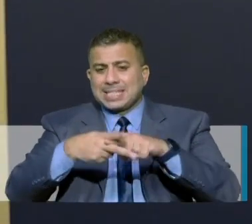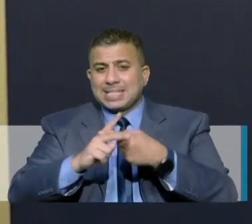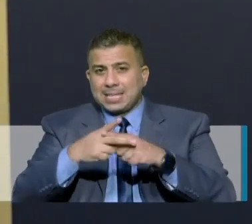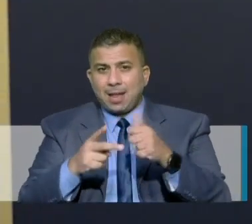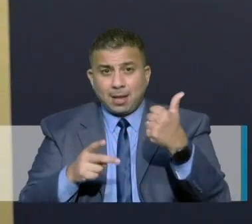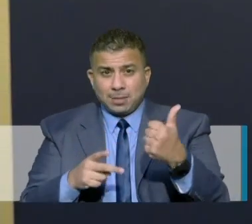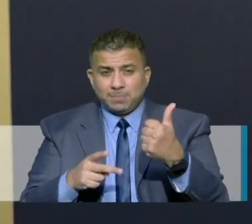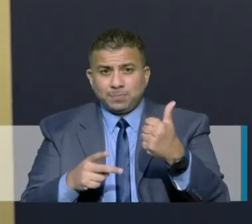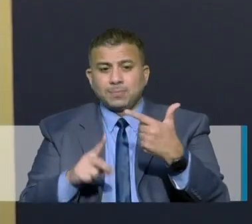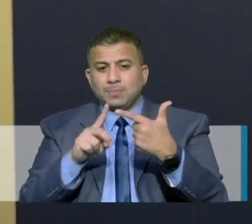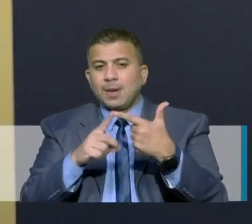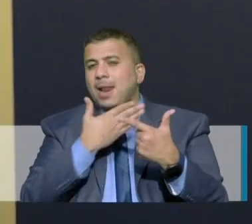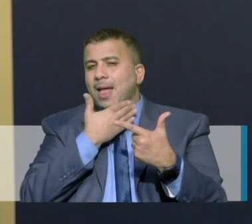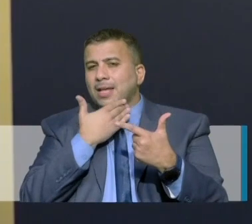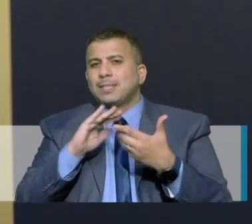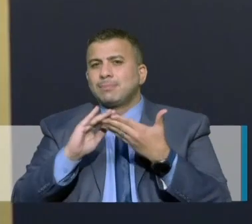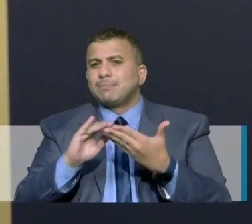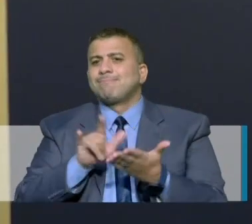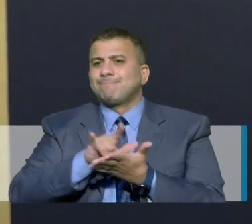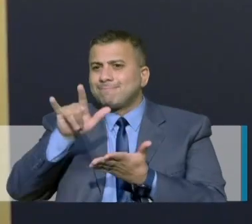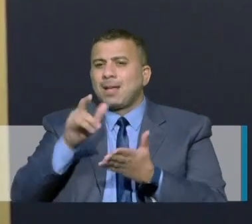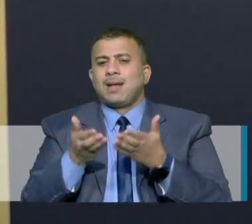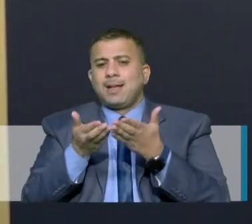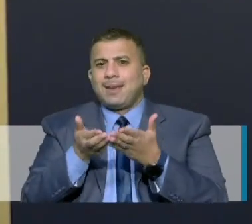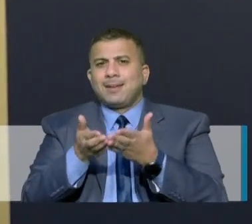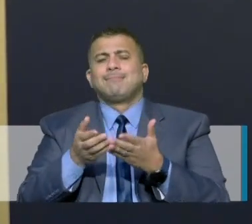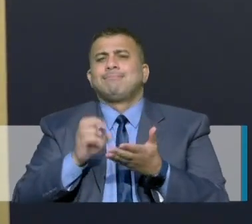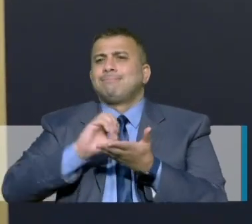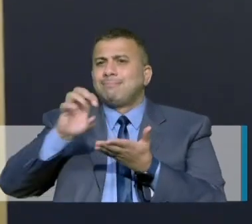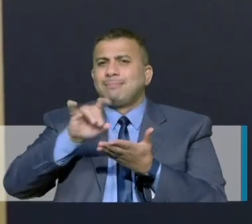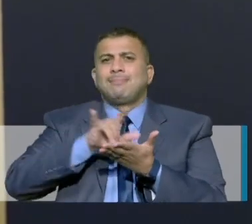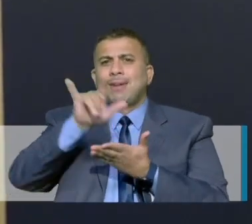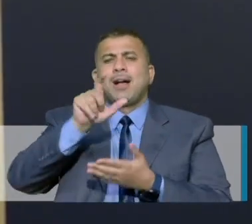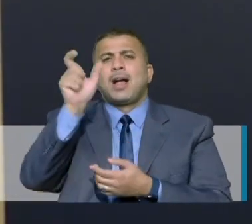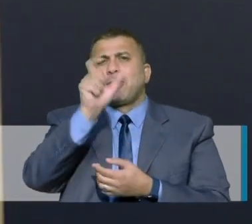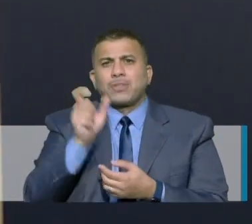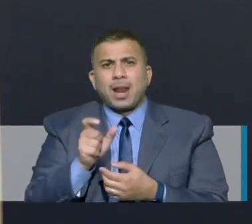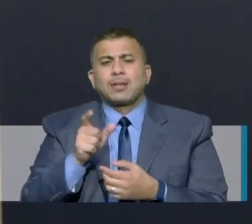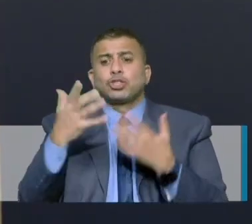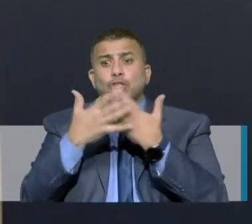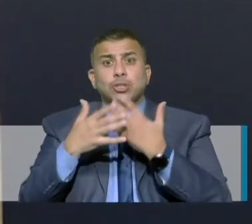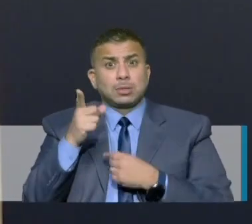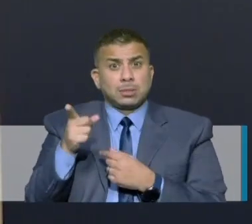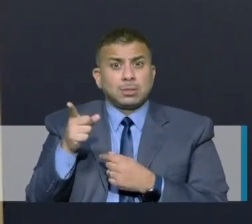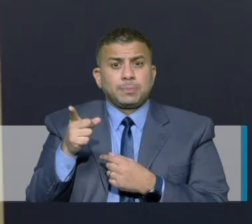وقطاع الخدمات اللوجستية والنقل، كون إيطاليا والشركات الإيطالية